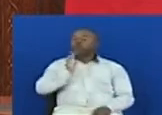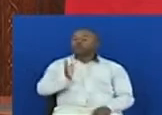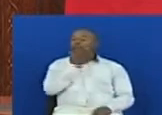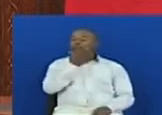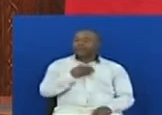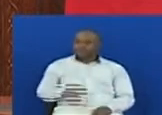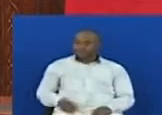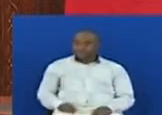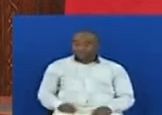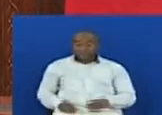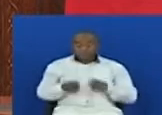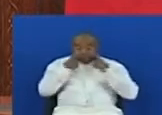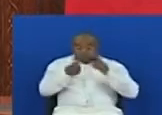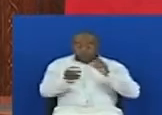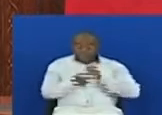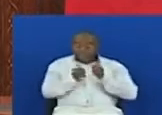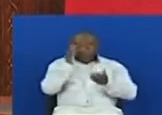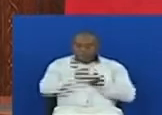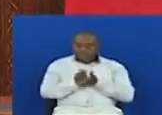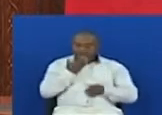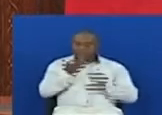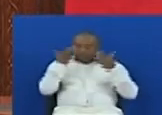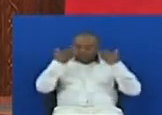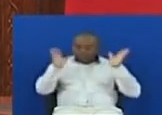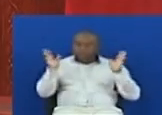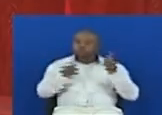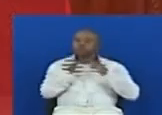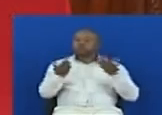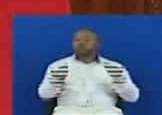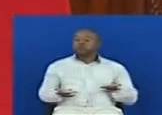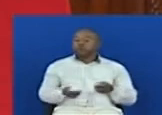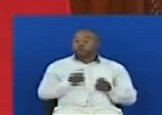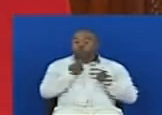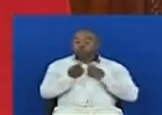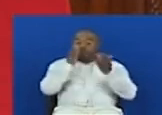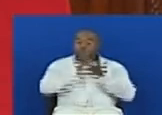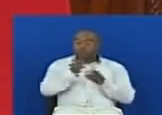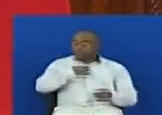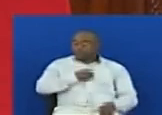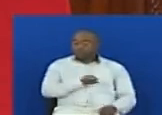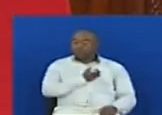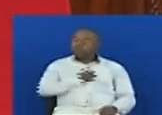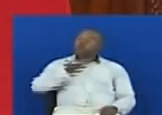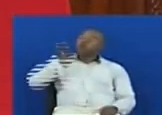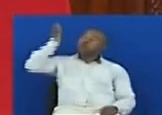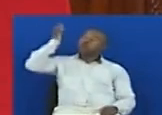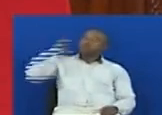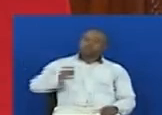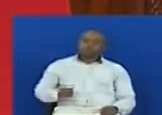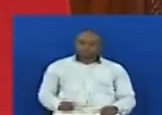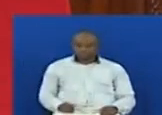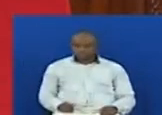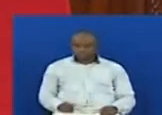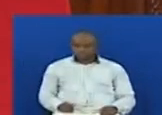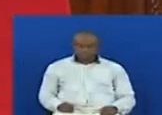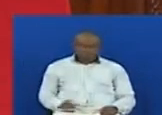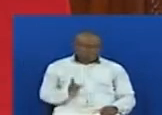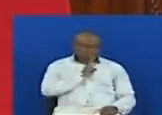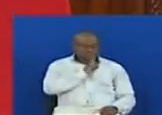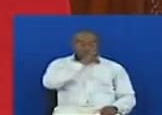na ukweli, ili ukiongea ukweli utakuwa mpenzi wa Mwenyezi Mungu. Tusirudi kwa kutaka watu wachache